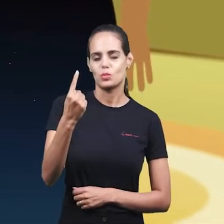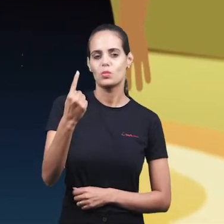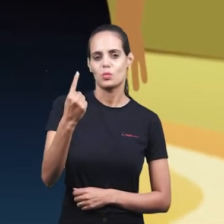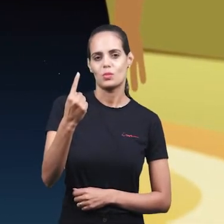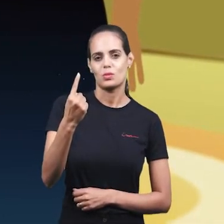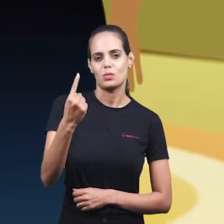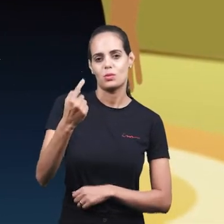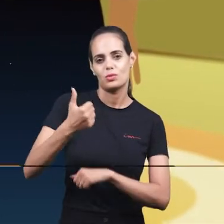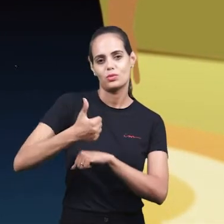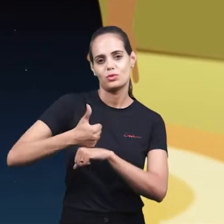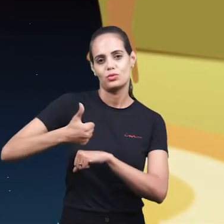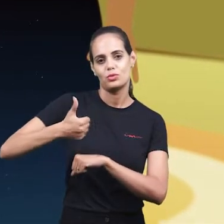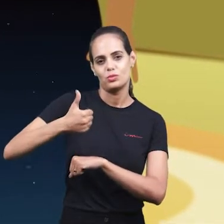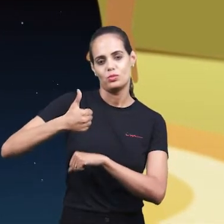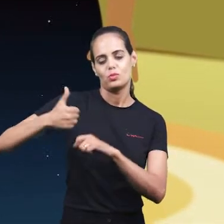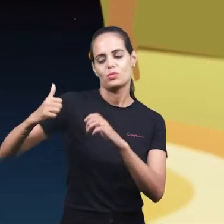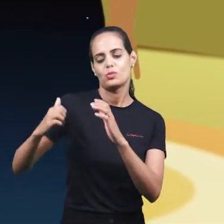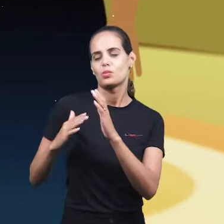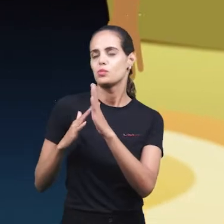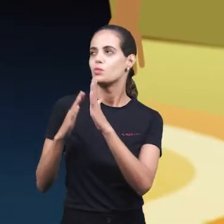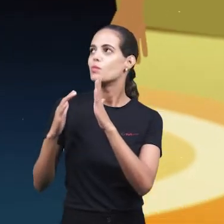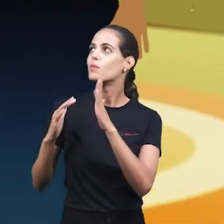единого, достойного хвалы,